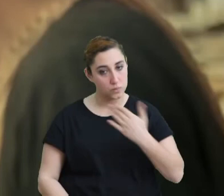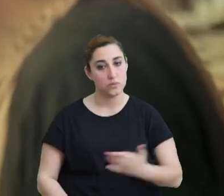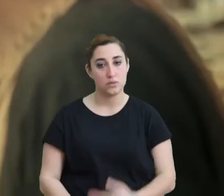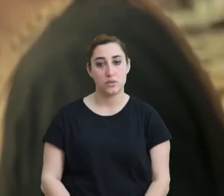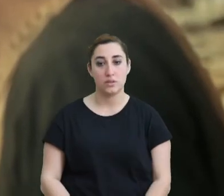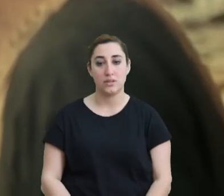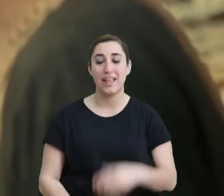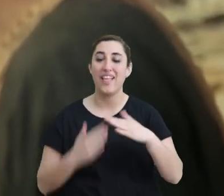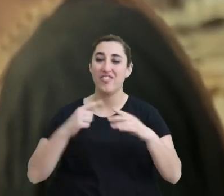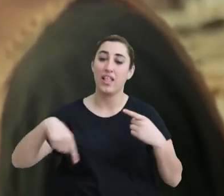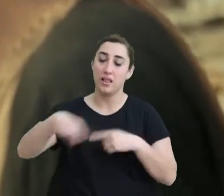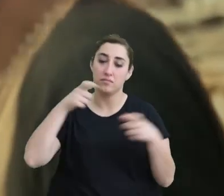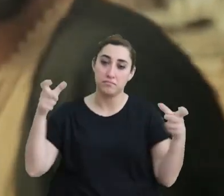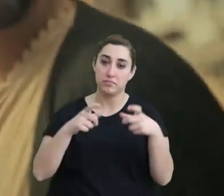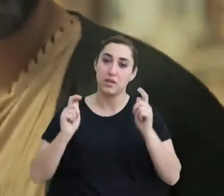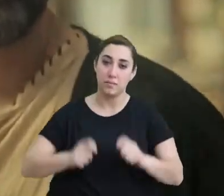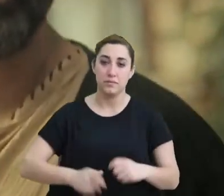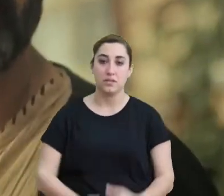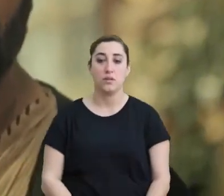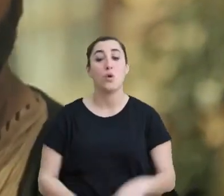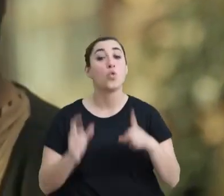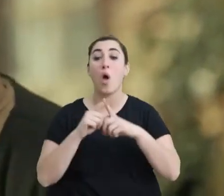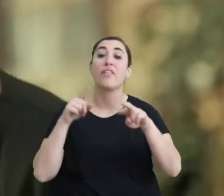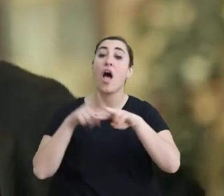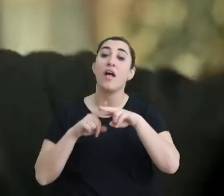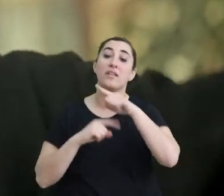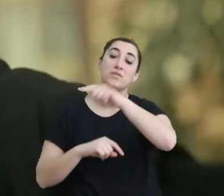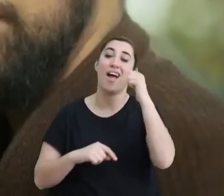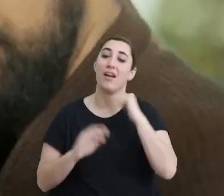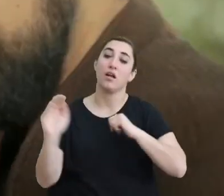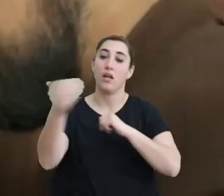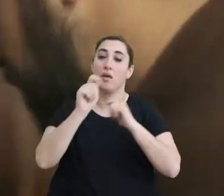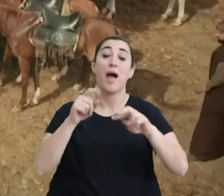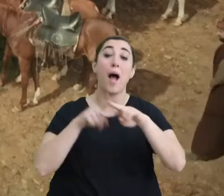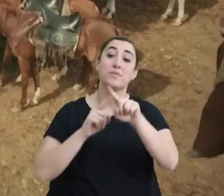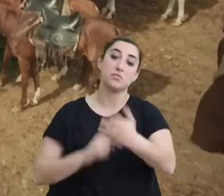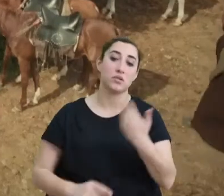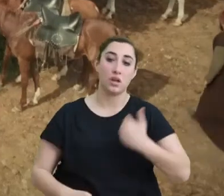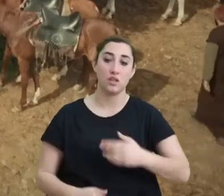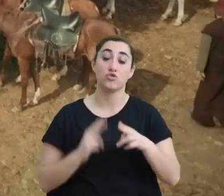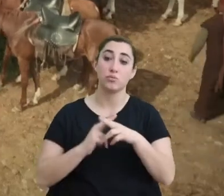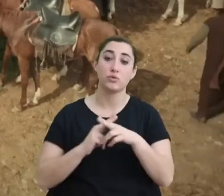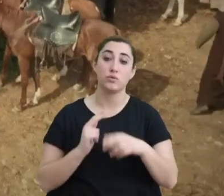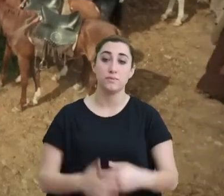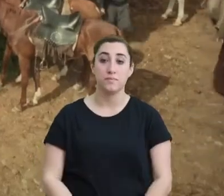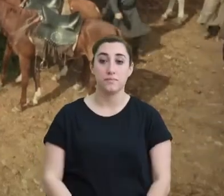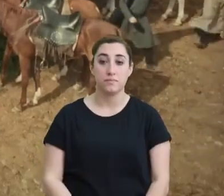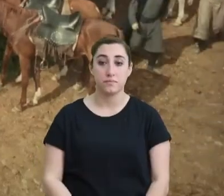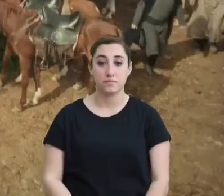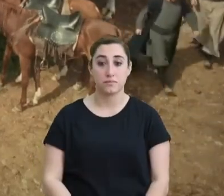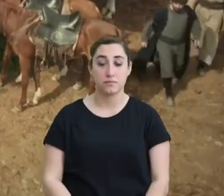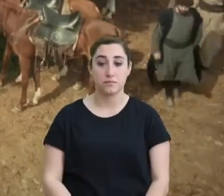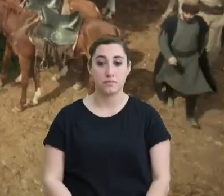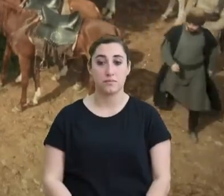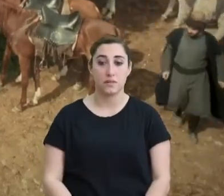efendim. Evin etrafını sarın. Doğan, Adem siz öbür taraftan. Abdi siz de bu taraftan. Çabuk. Yunus kapıya yürüdü.